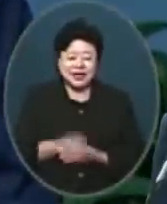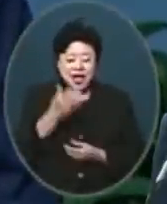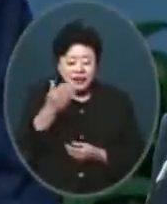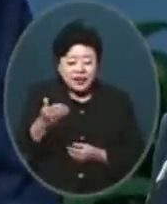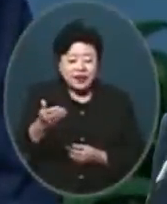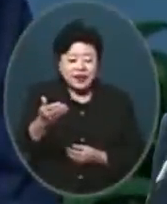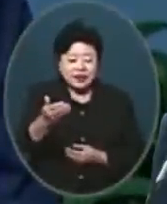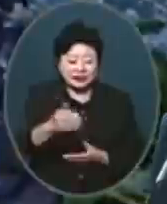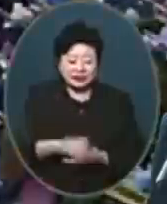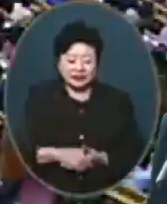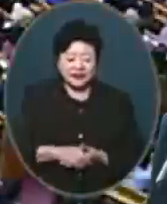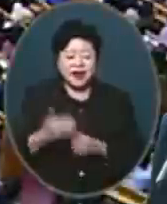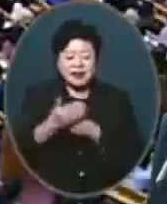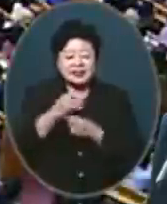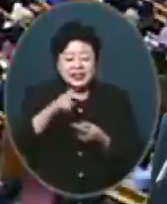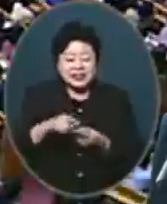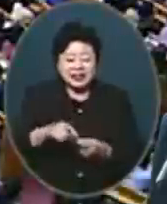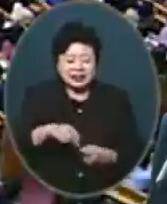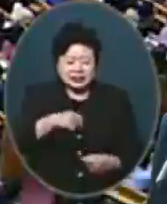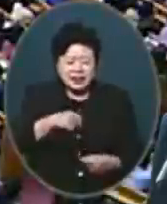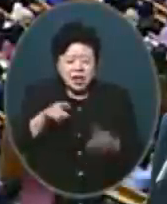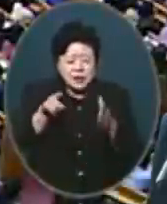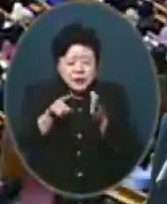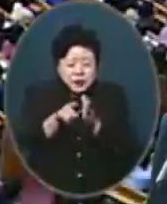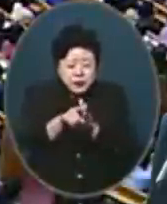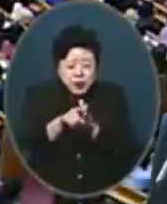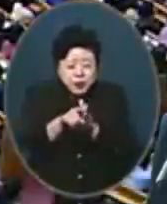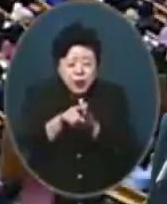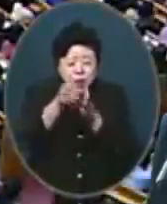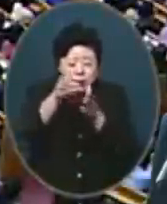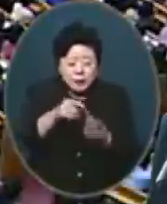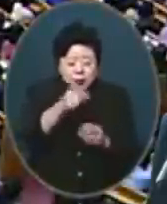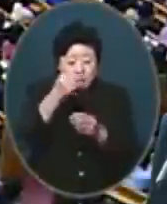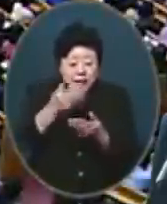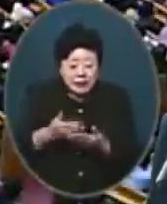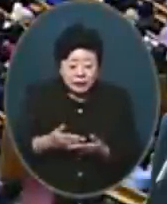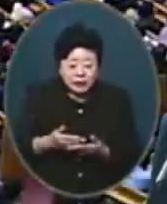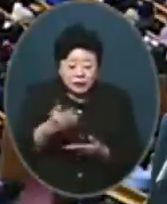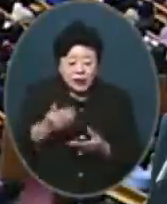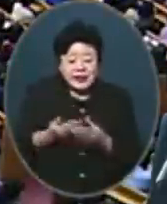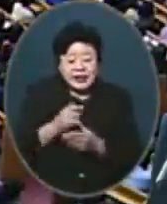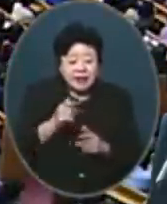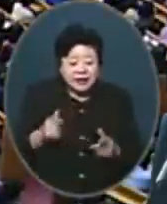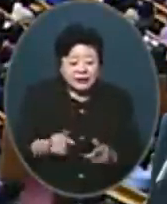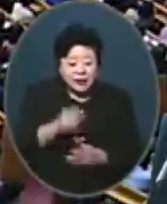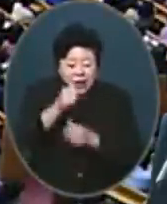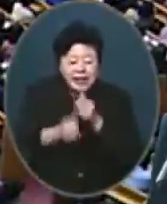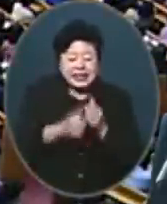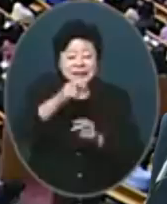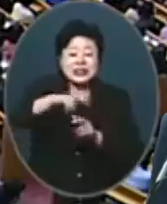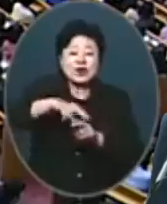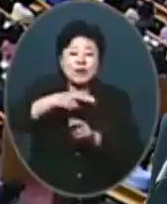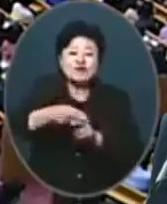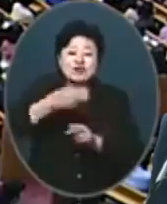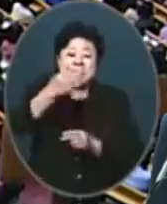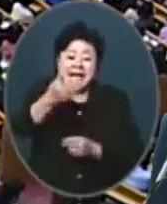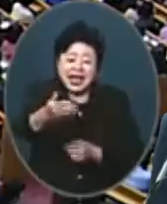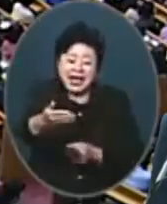너희는 그 은혜에 의하여 믿음으로 말미암아 구원을 받았으니 이것은 너희에게서 난 것이 아니요 하나님의 선물이라.